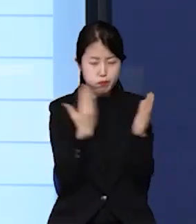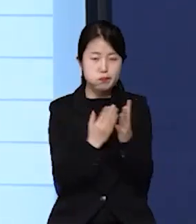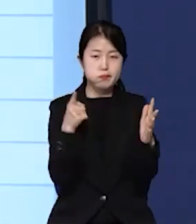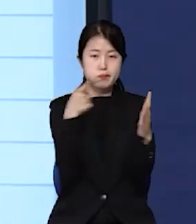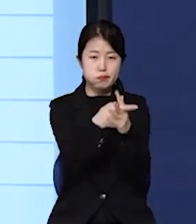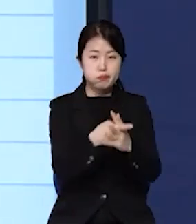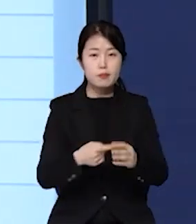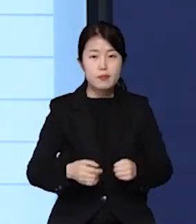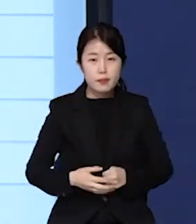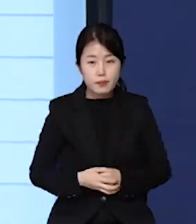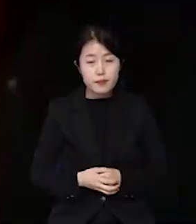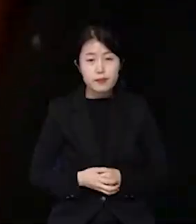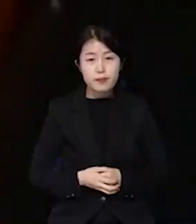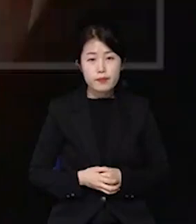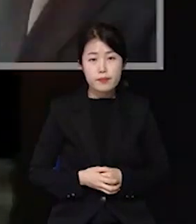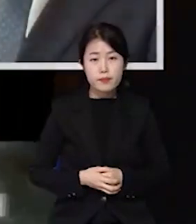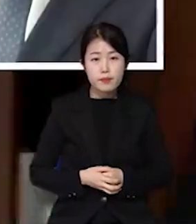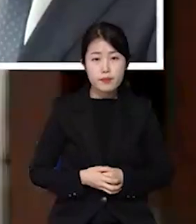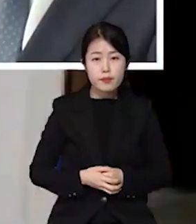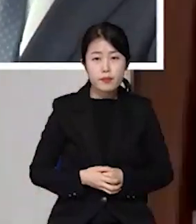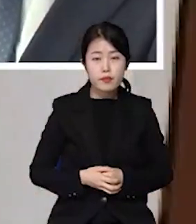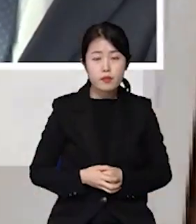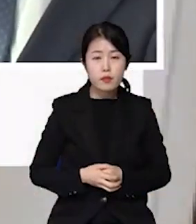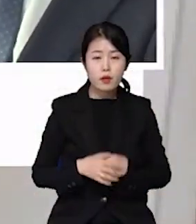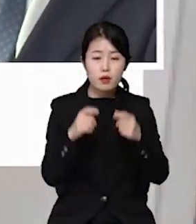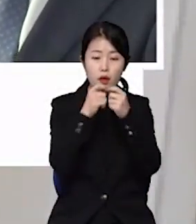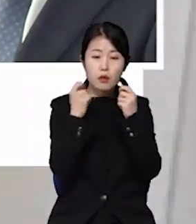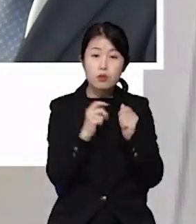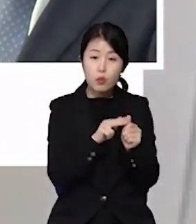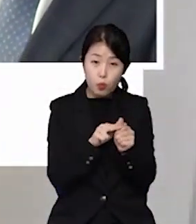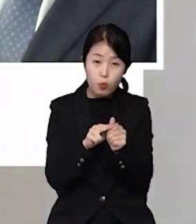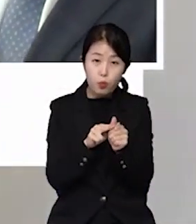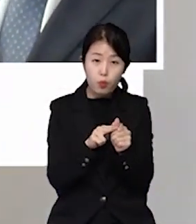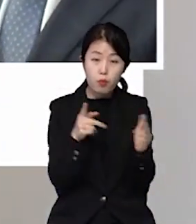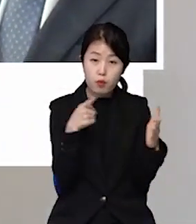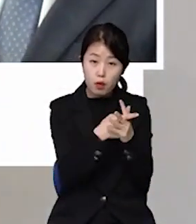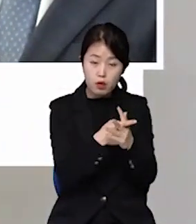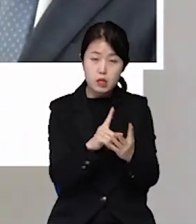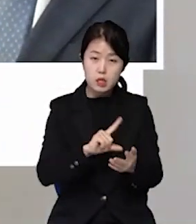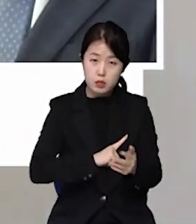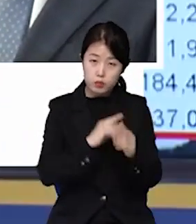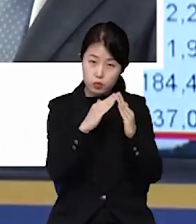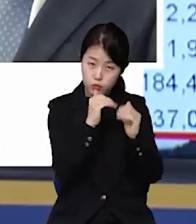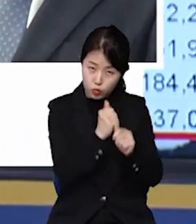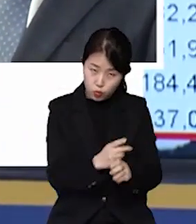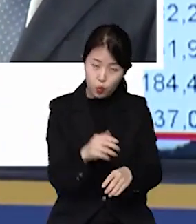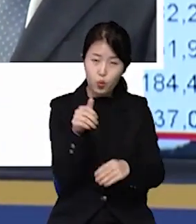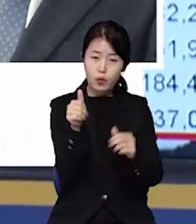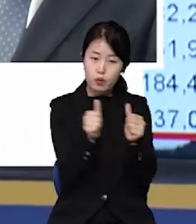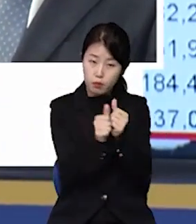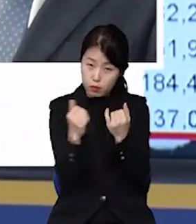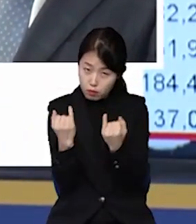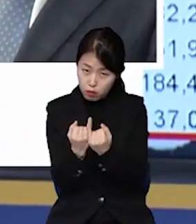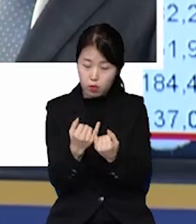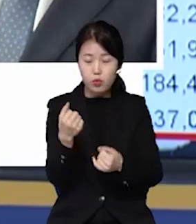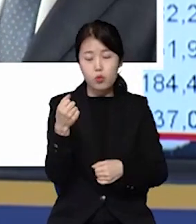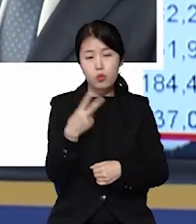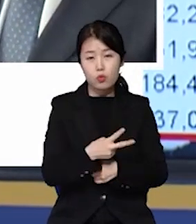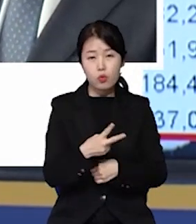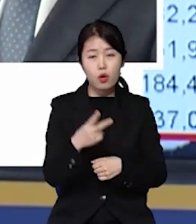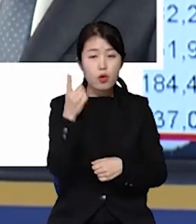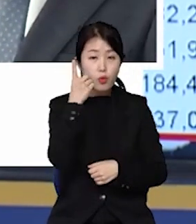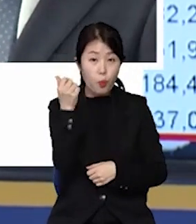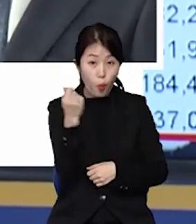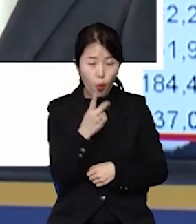유출됐습니다. 유출된 개인정보는 이름, 주소, 성별, 휴대전화 번호 등